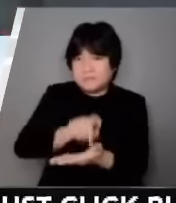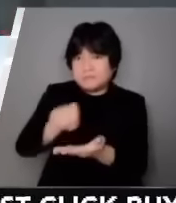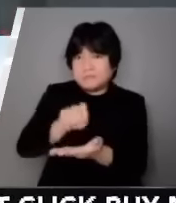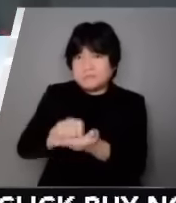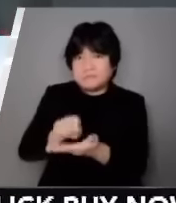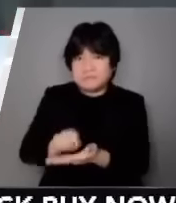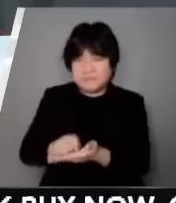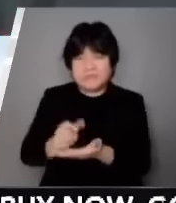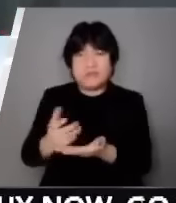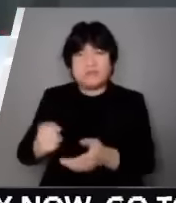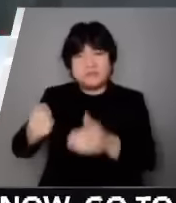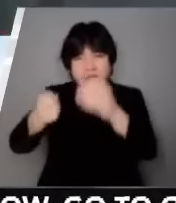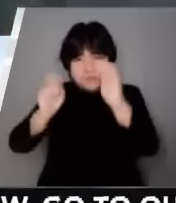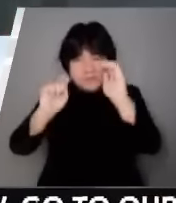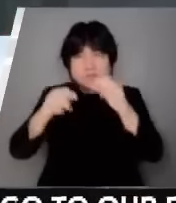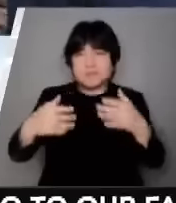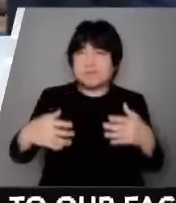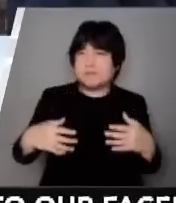at kung ano-ano pa.